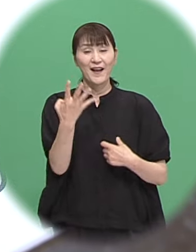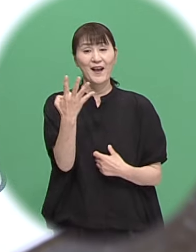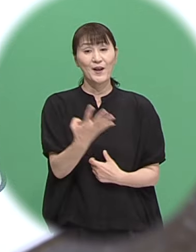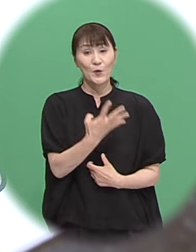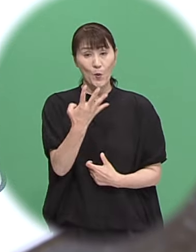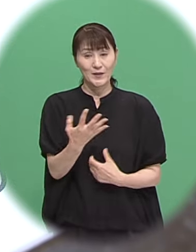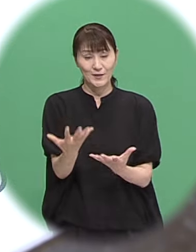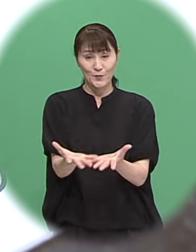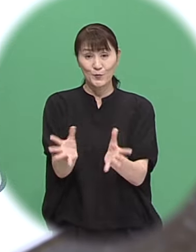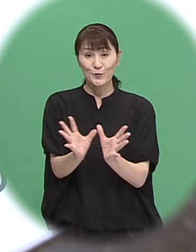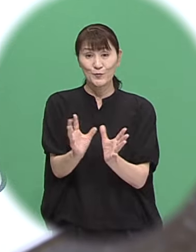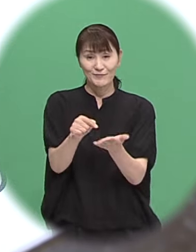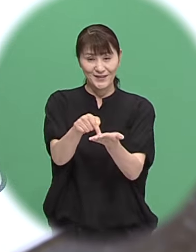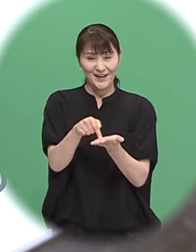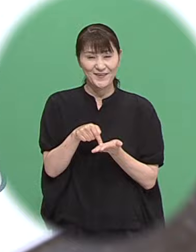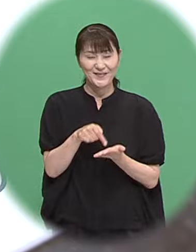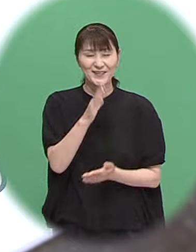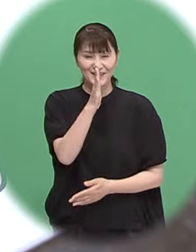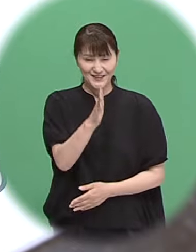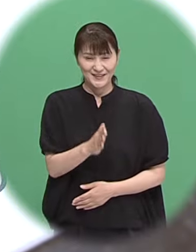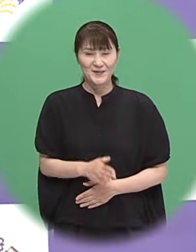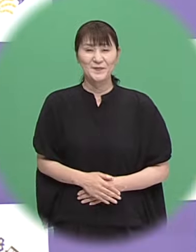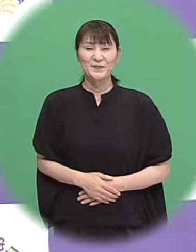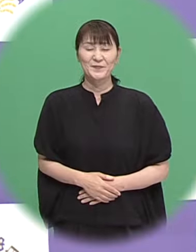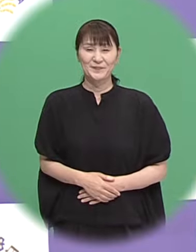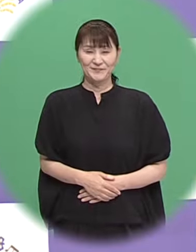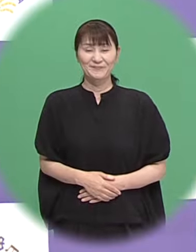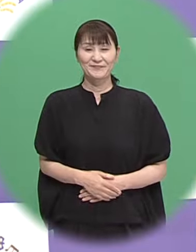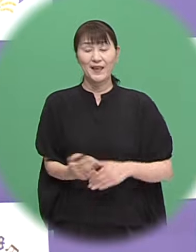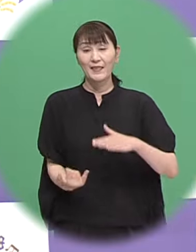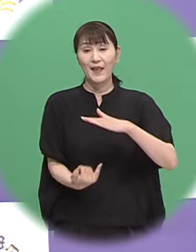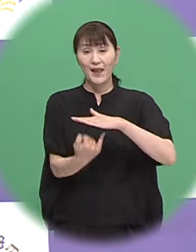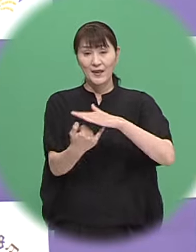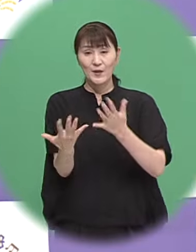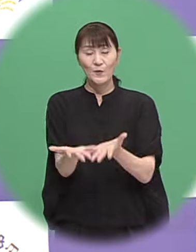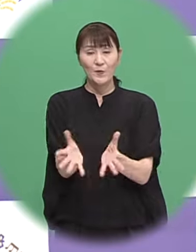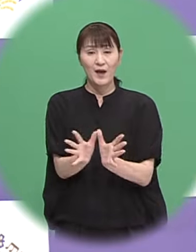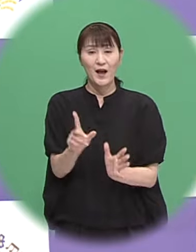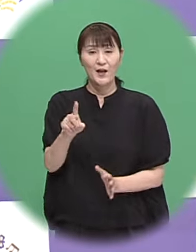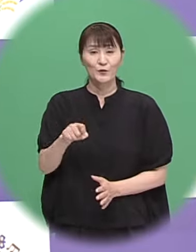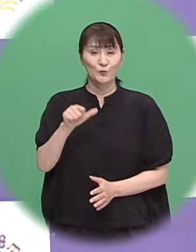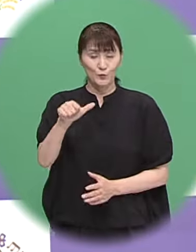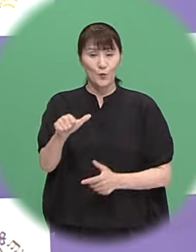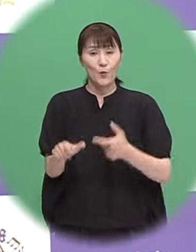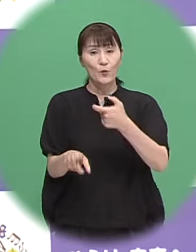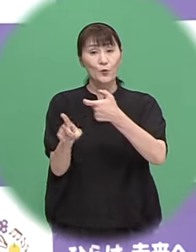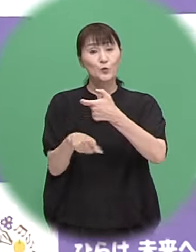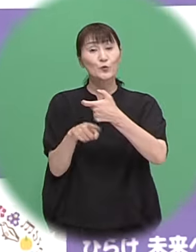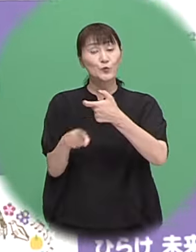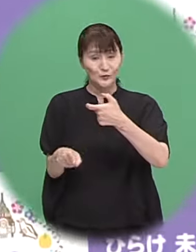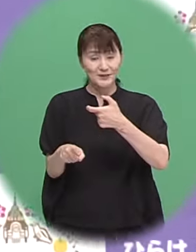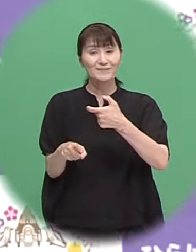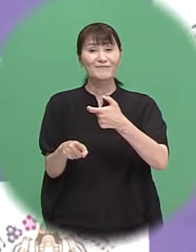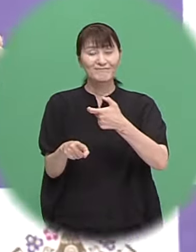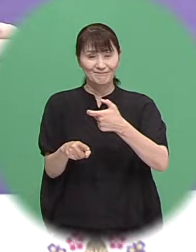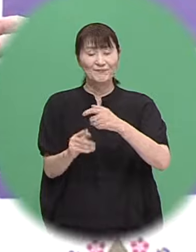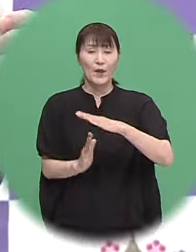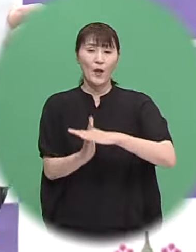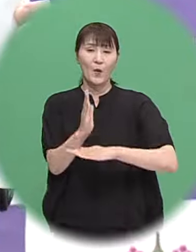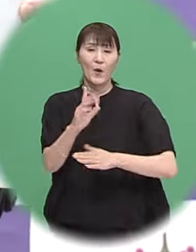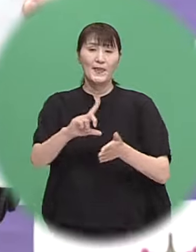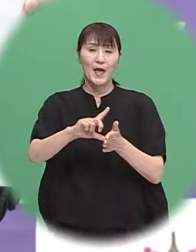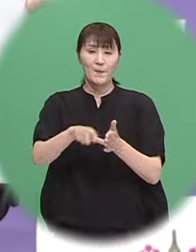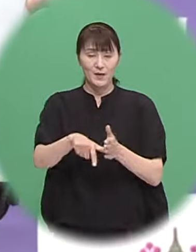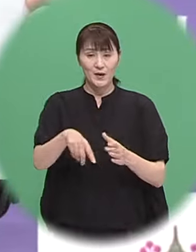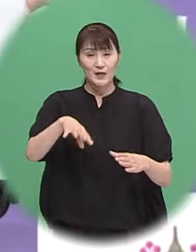人1組で1つのチームになります店員は15組60人で応募多数の場合は